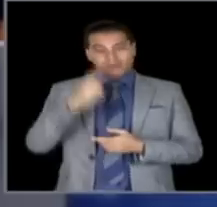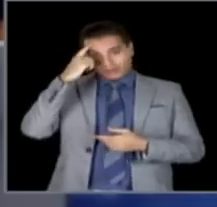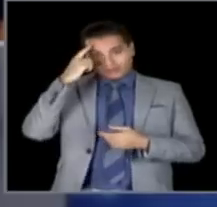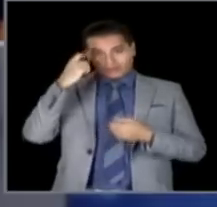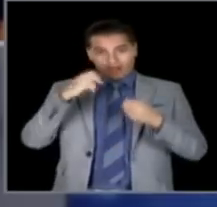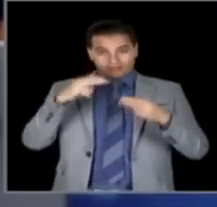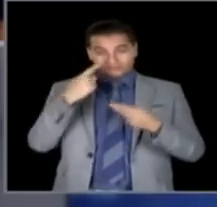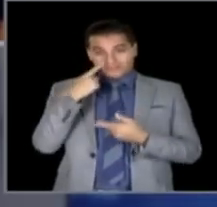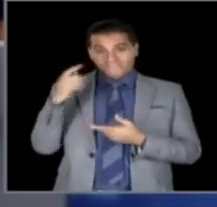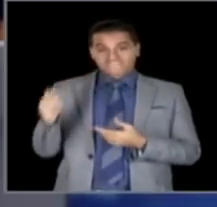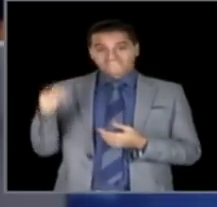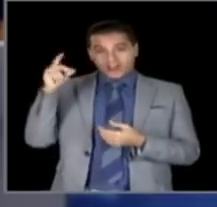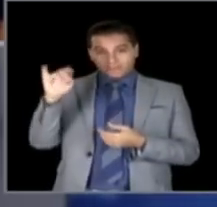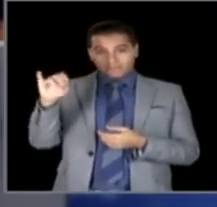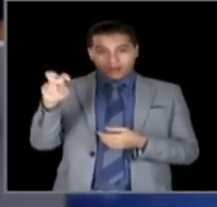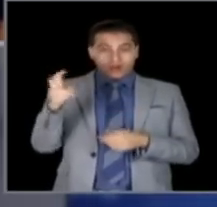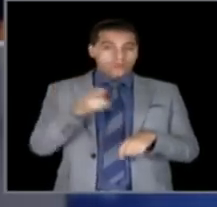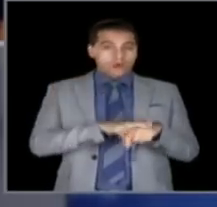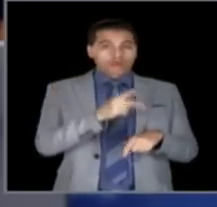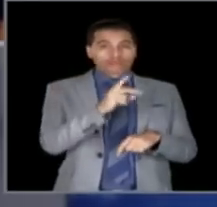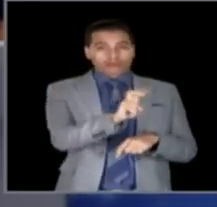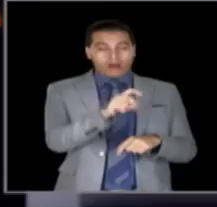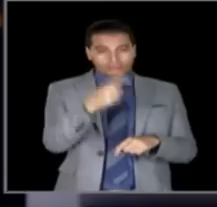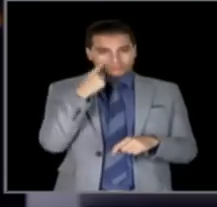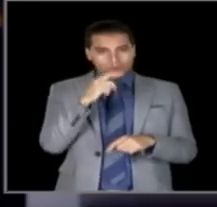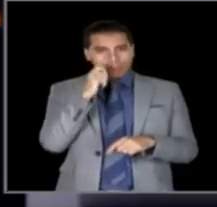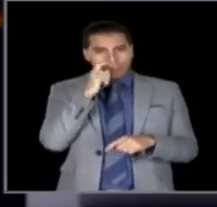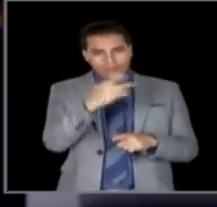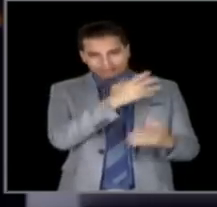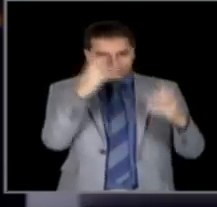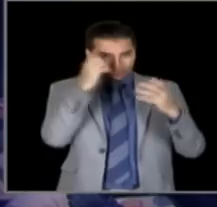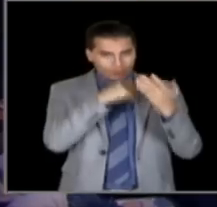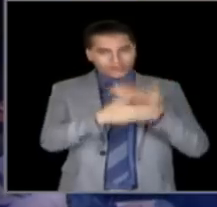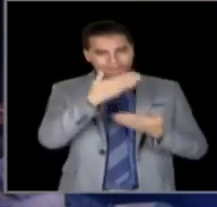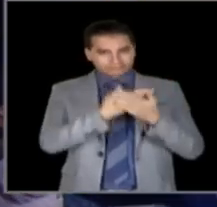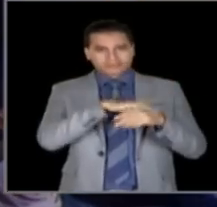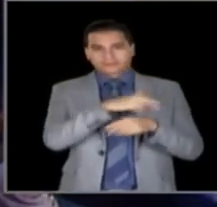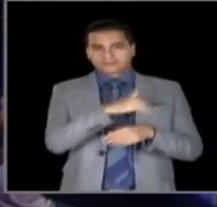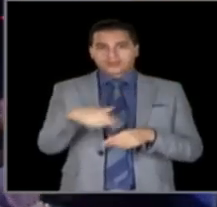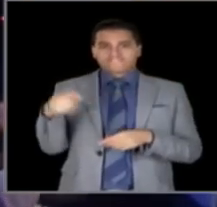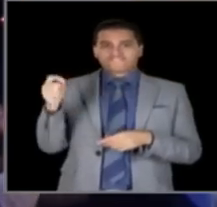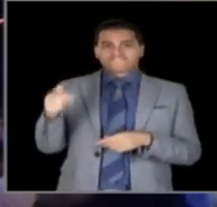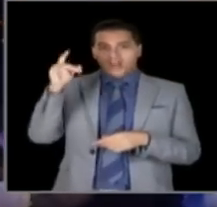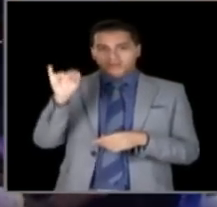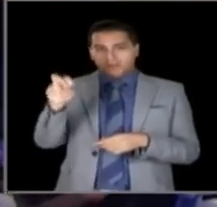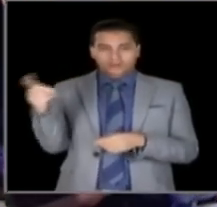فاطمة وطاها، طاها وفاطمة. طاها هتروح تسمع أغنية وترجع لنا تاني. فاطمة تعالي